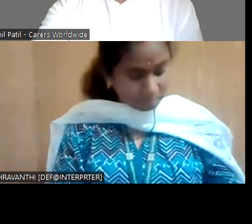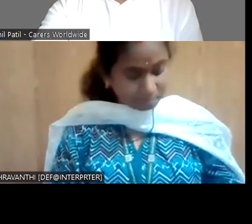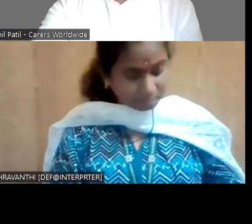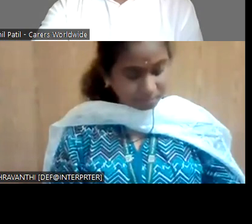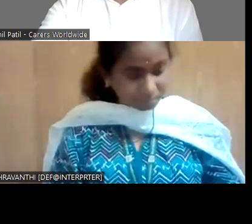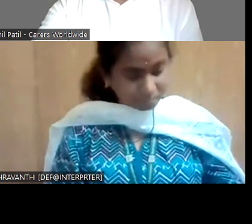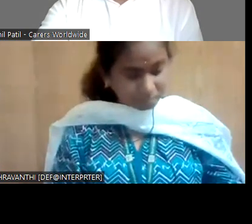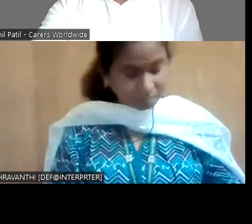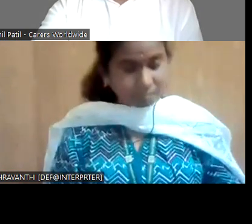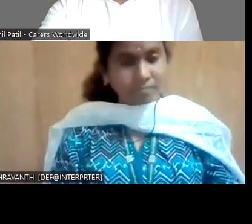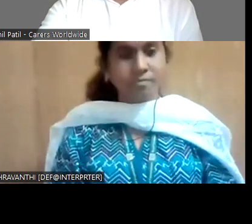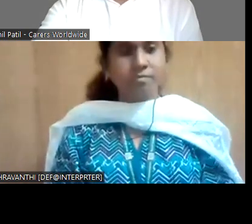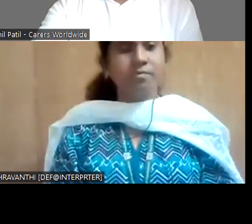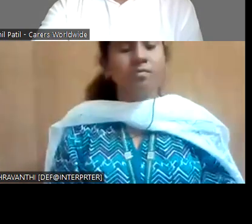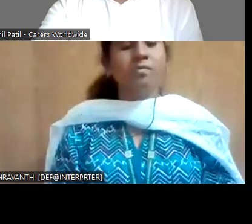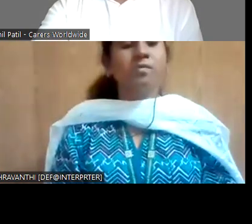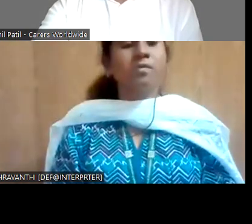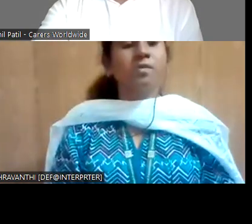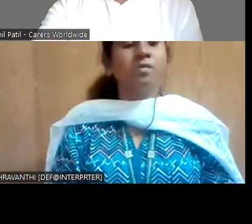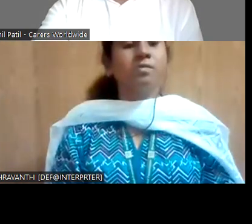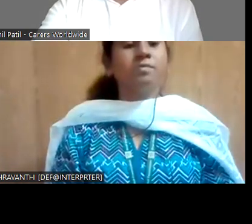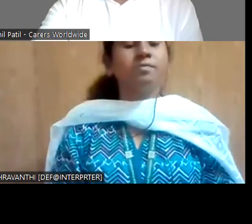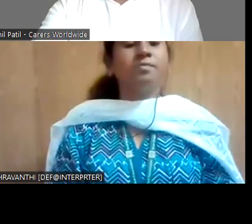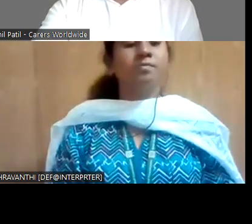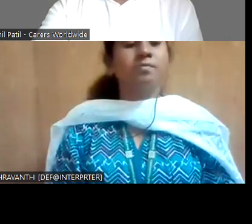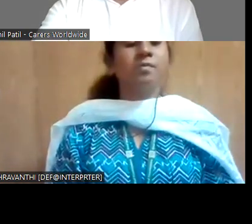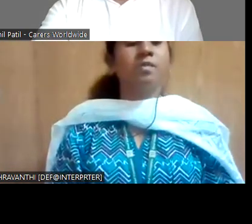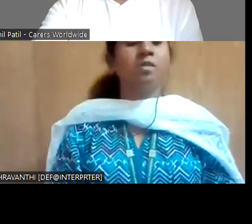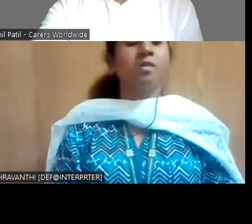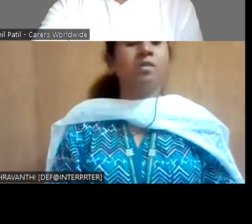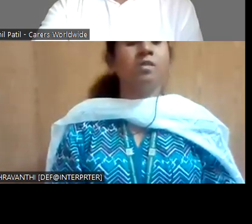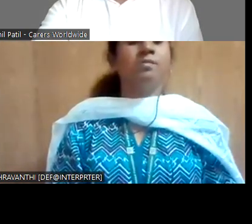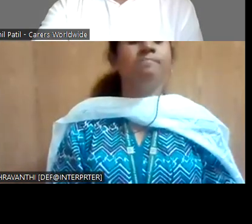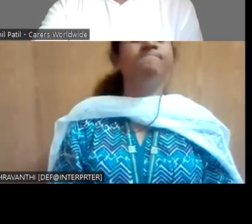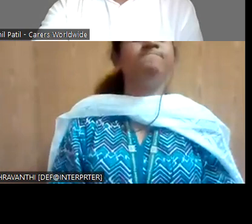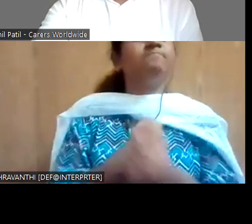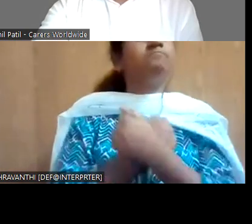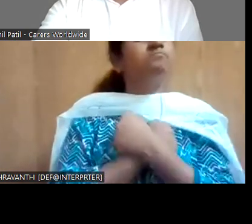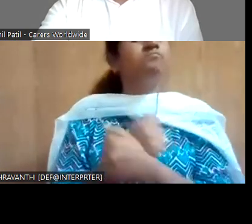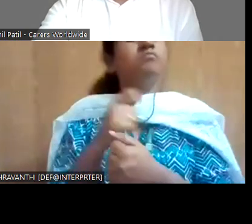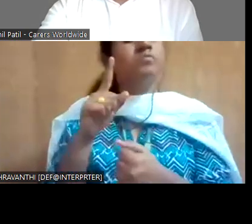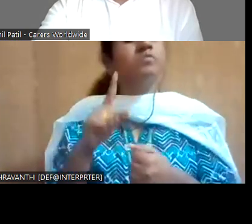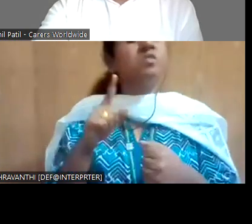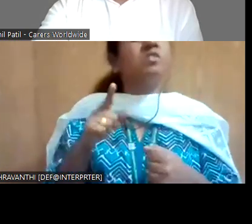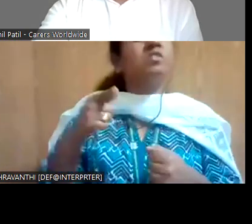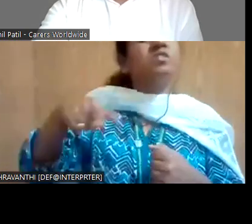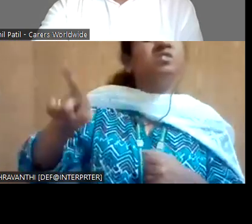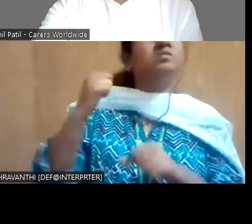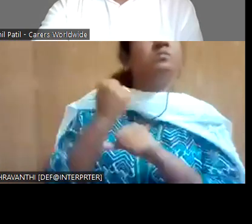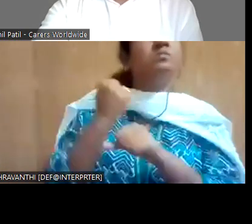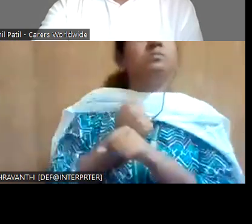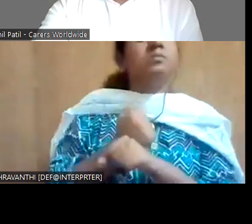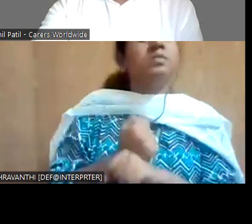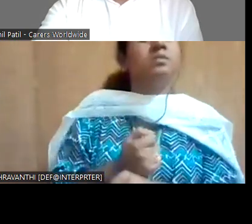हम हमारी तरफ से ये करते हैं कि वी ट्राई एंड सपोर्ट आवर लव्ड वंस कि वो जितना इंडिपेंडेंट हो सके वो हो पाए,